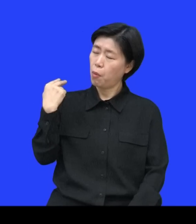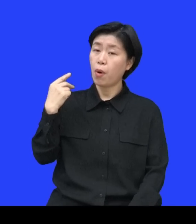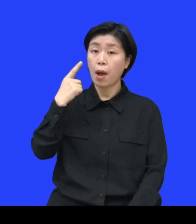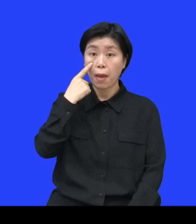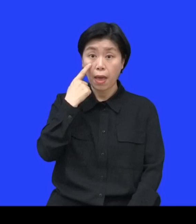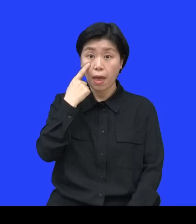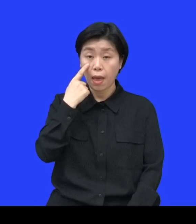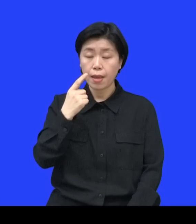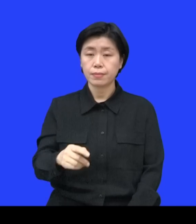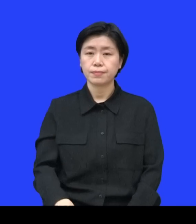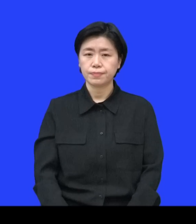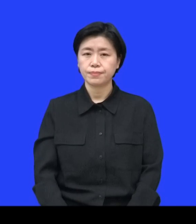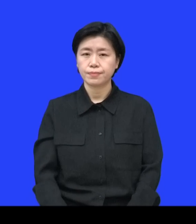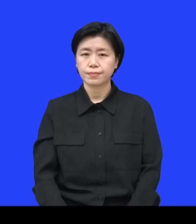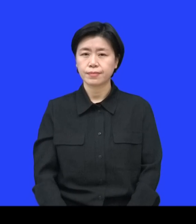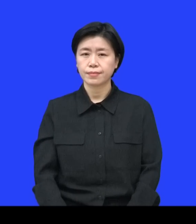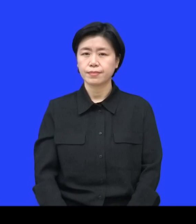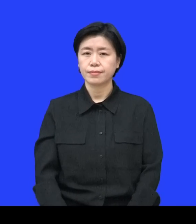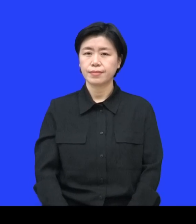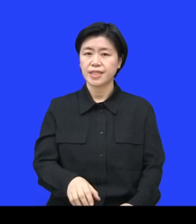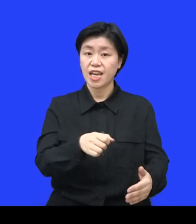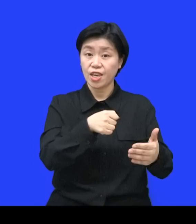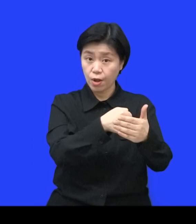이렇게 정리를 했어요. 결단은